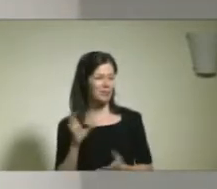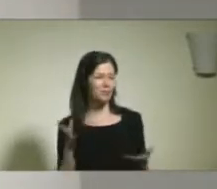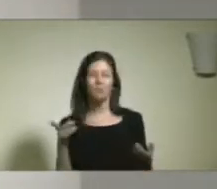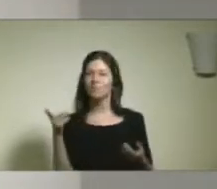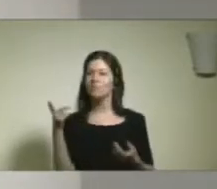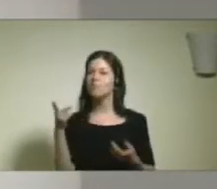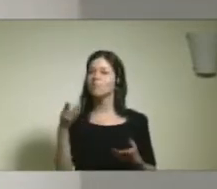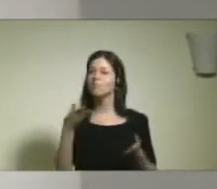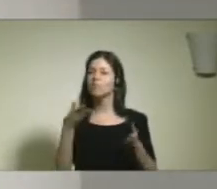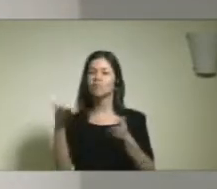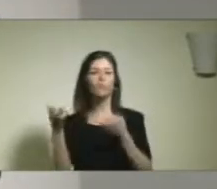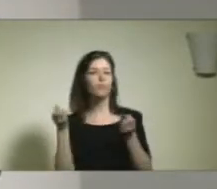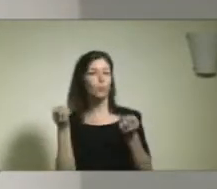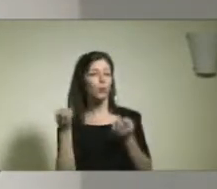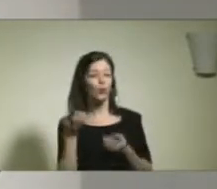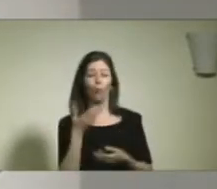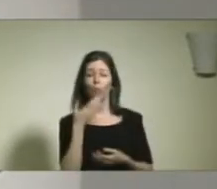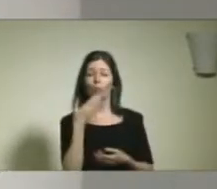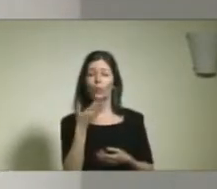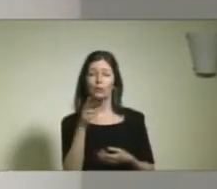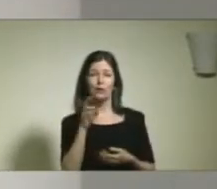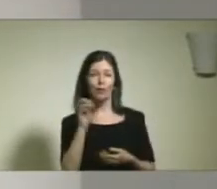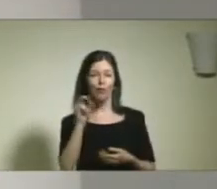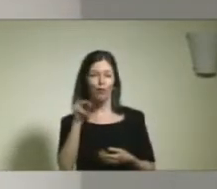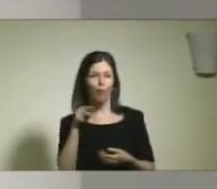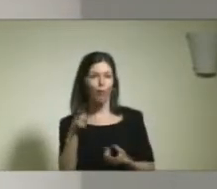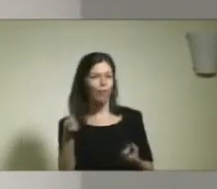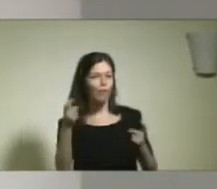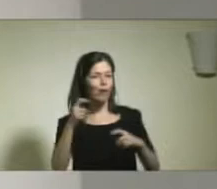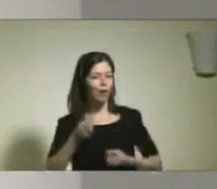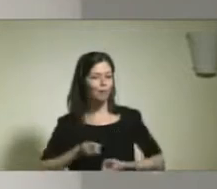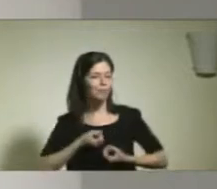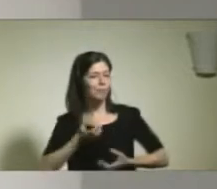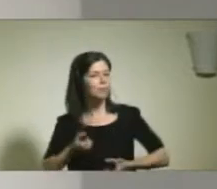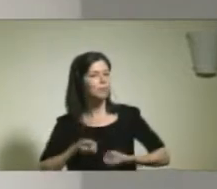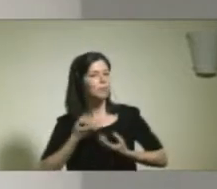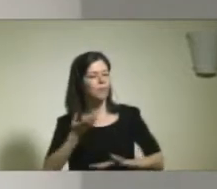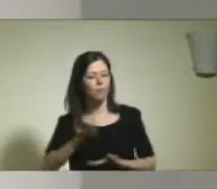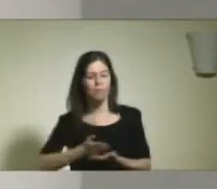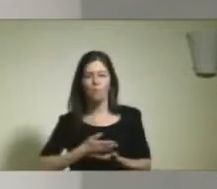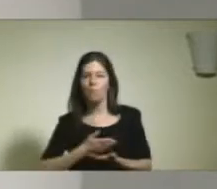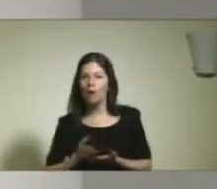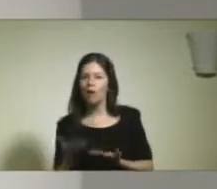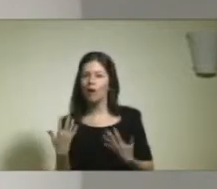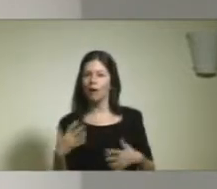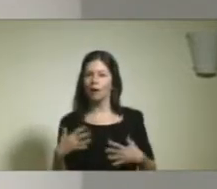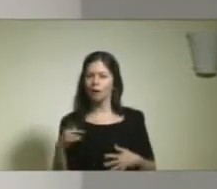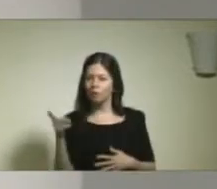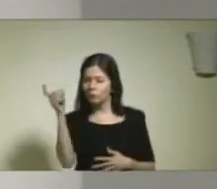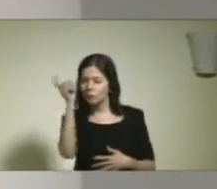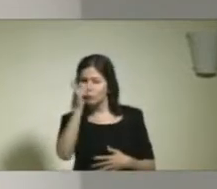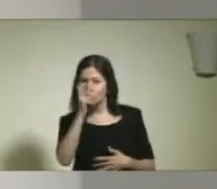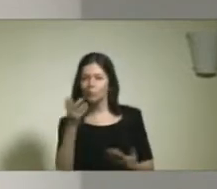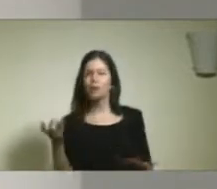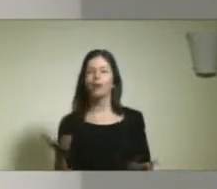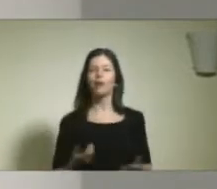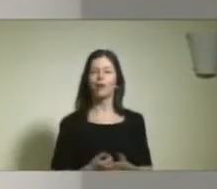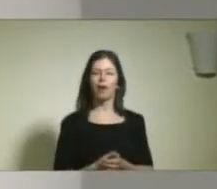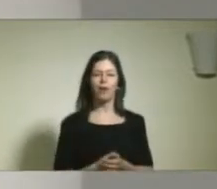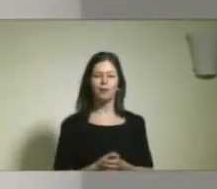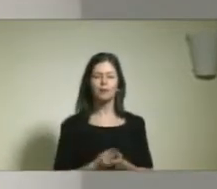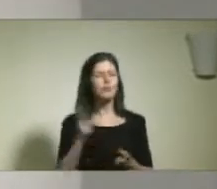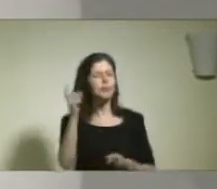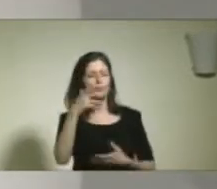Thank you, Ron, for... Merci, Ron, d'être venu et d'avoir partagé avec nous votre expérience